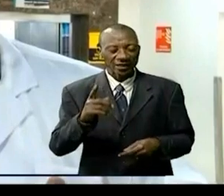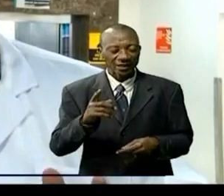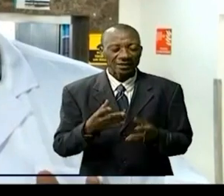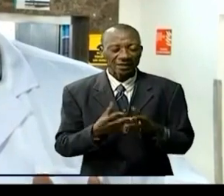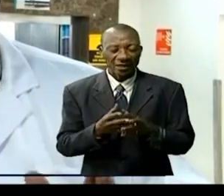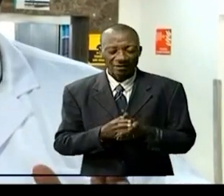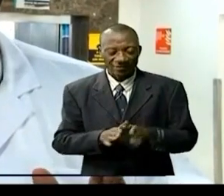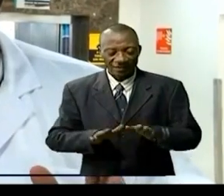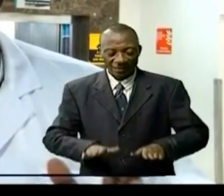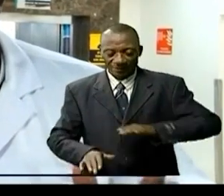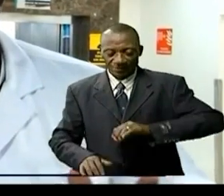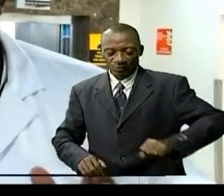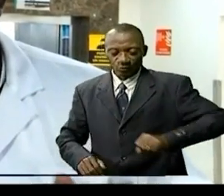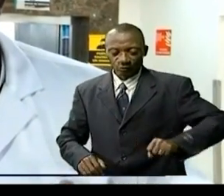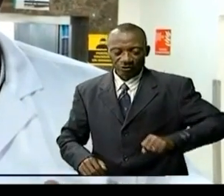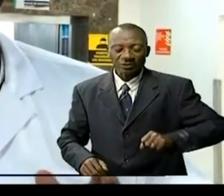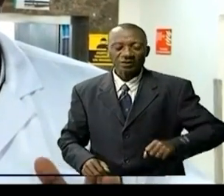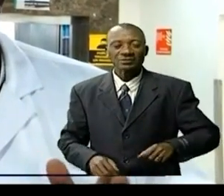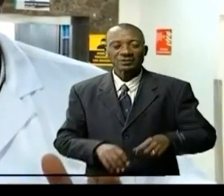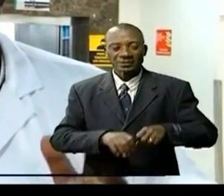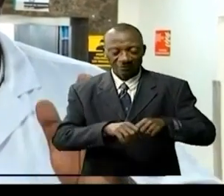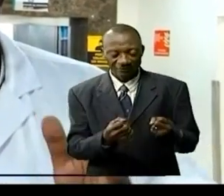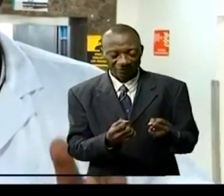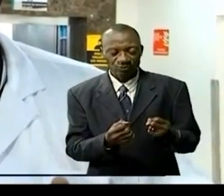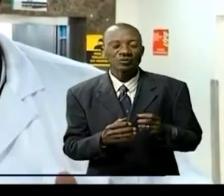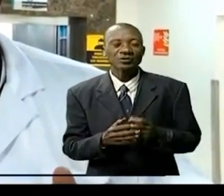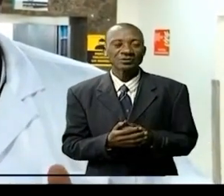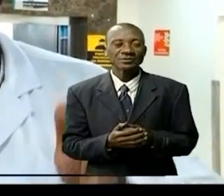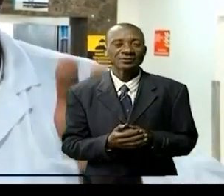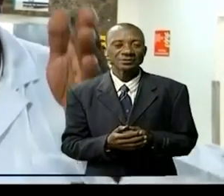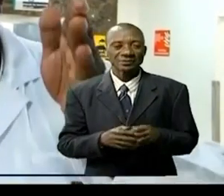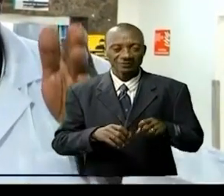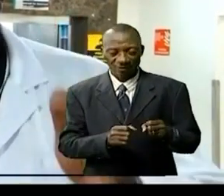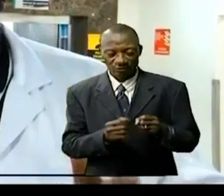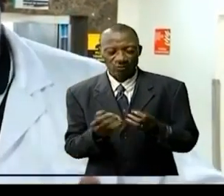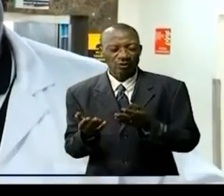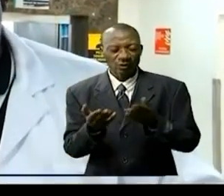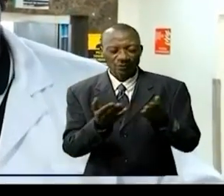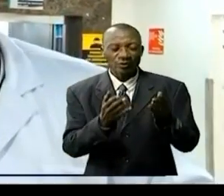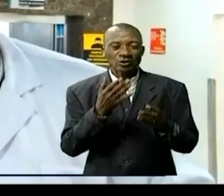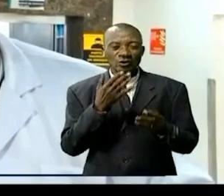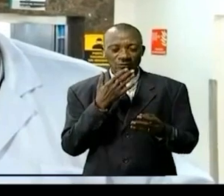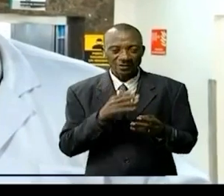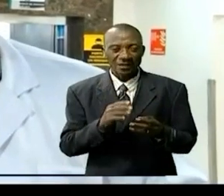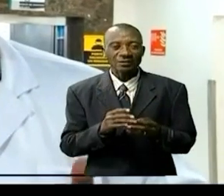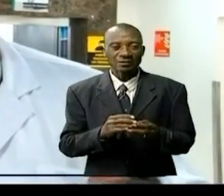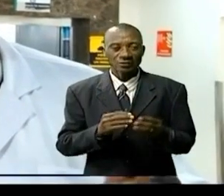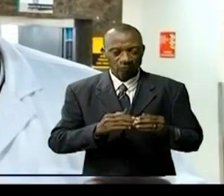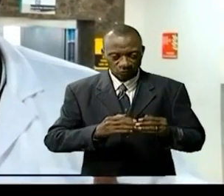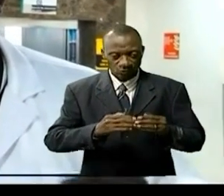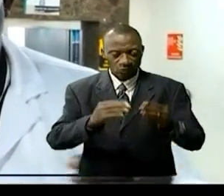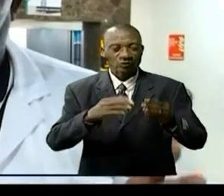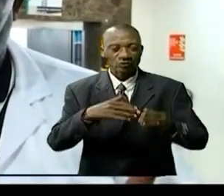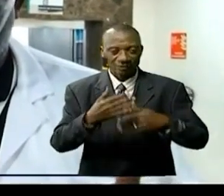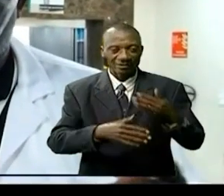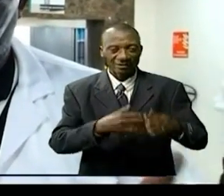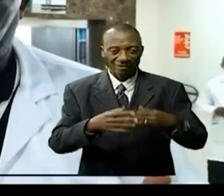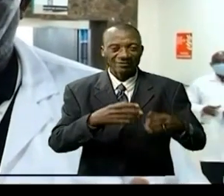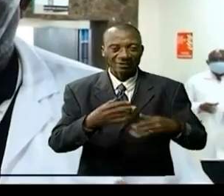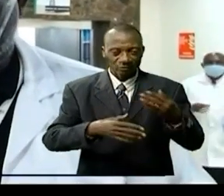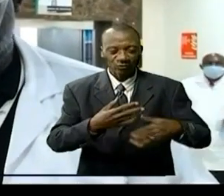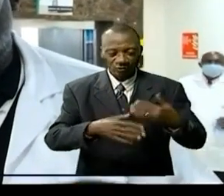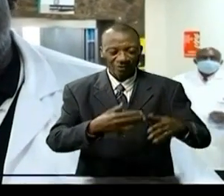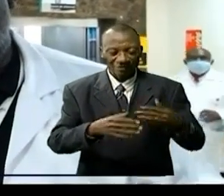qui a plusieurs traumatismes celui dans la fédé pichot radiographie qui a révélé effectivement tout s'est fracturé il au programme d'innocence intel demain